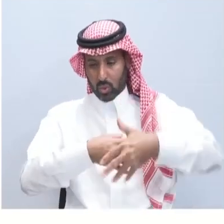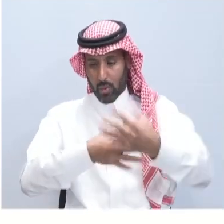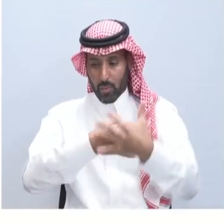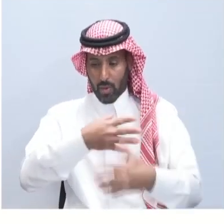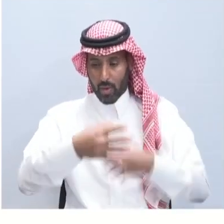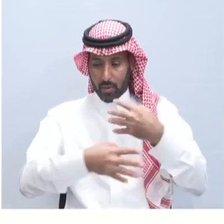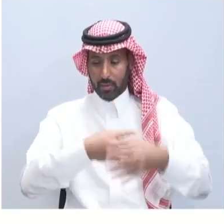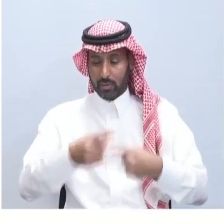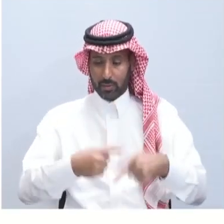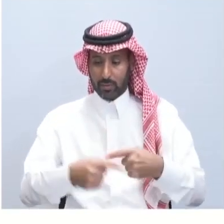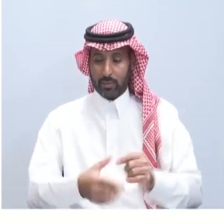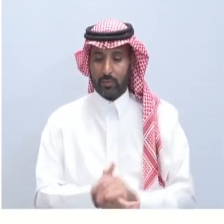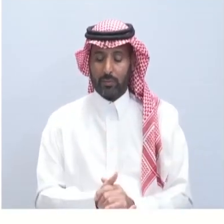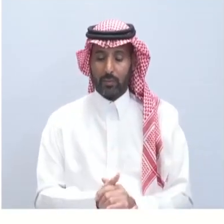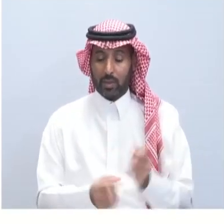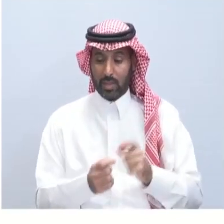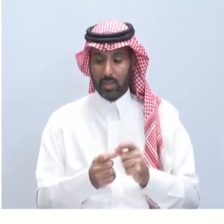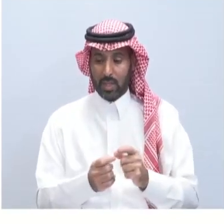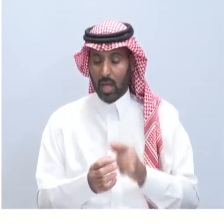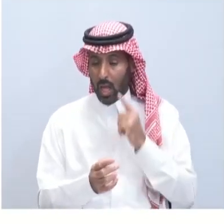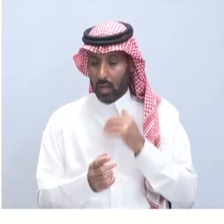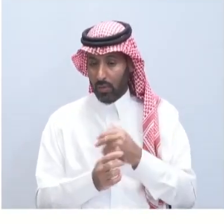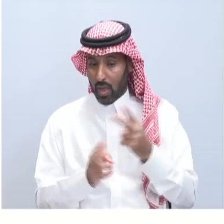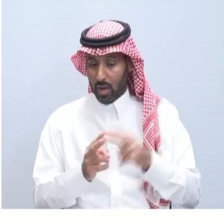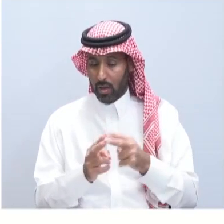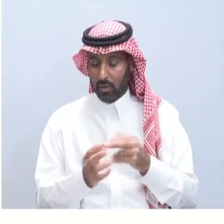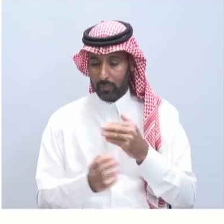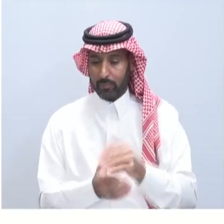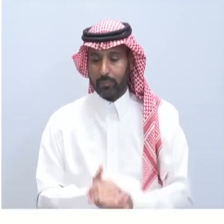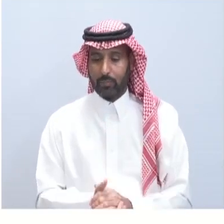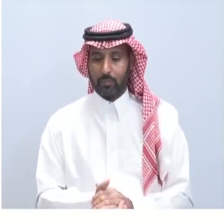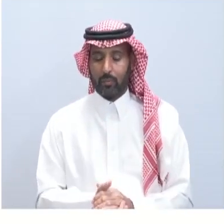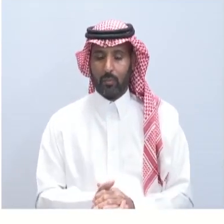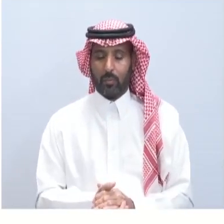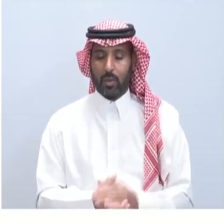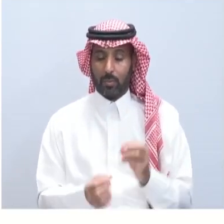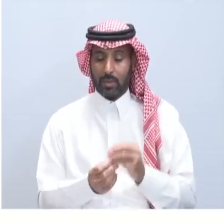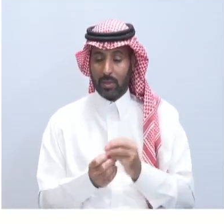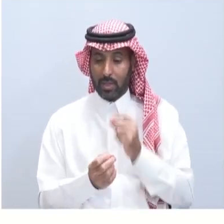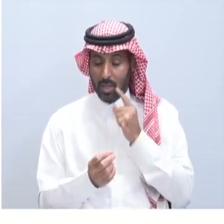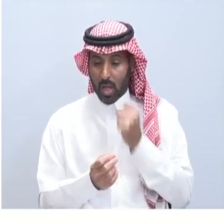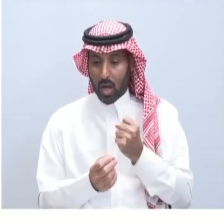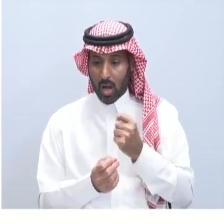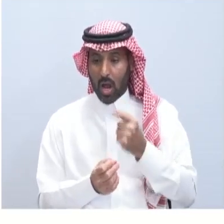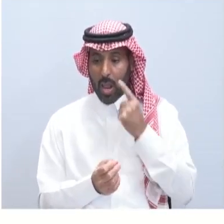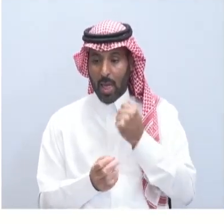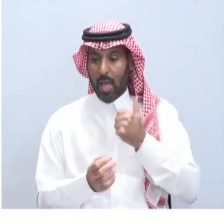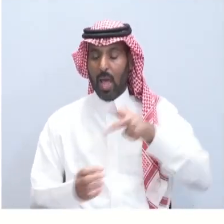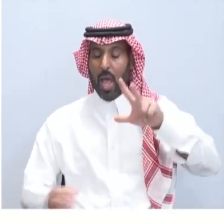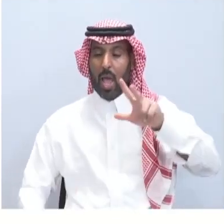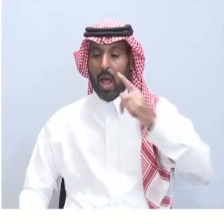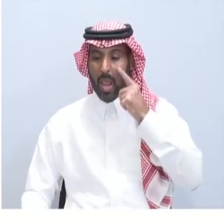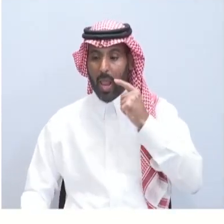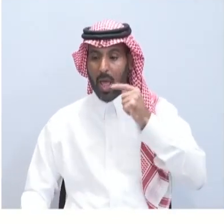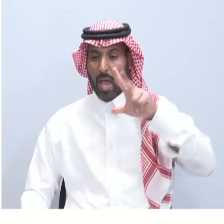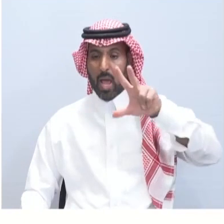بذلك الطاقه الكهربائيه بعد ذلك تعرفنا على الطاقه الحيويه مصدر اخر من مصادر